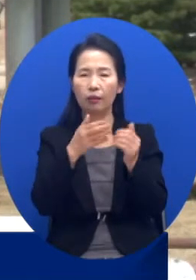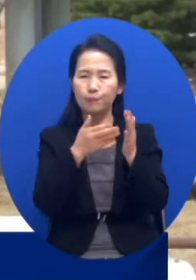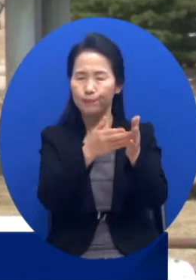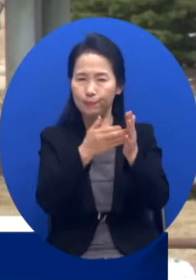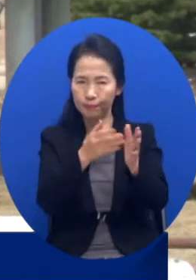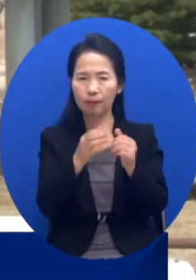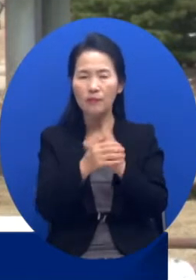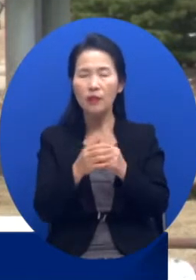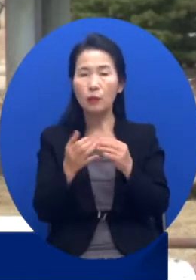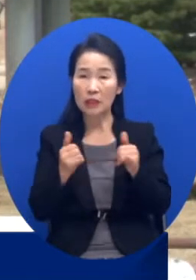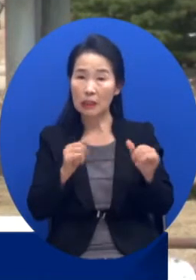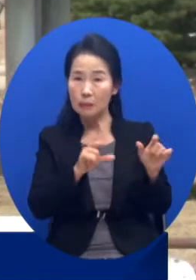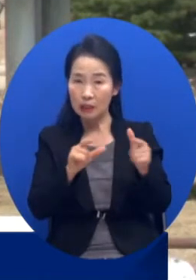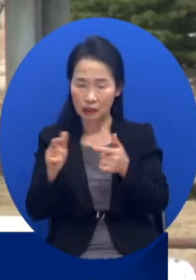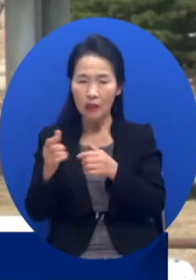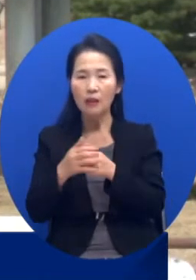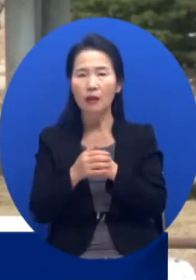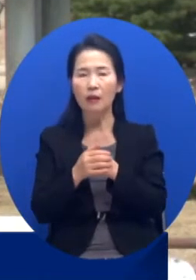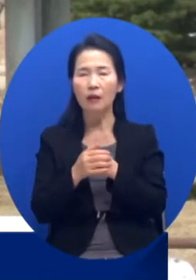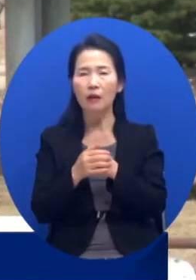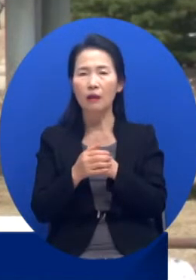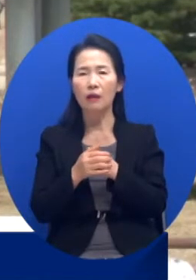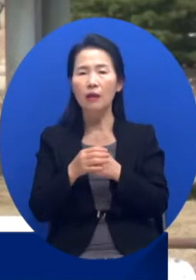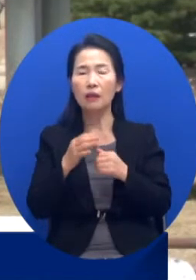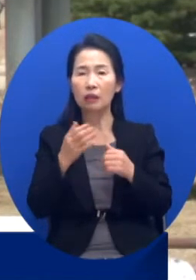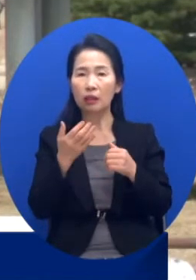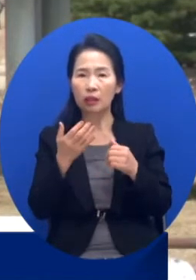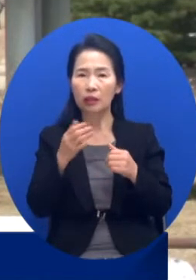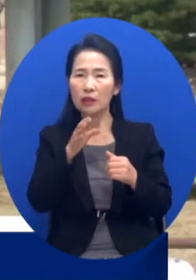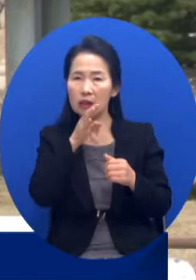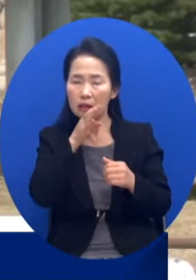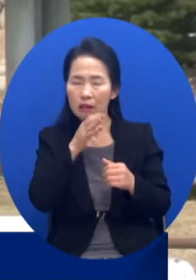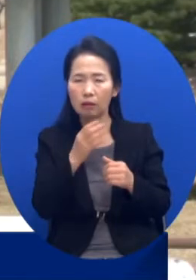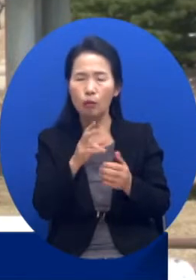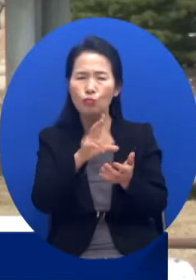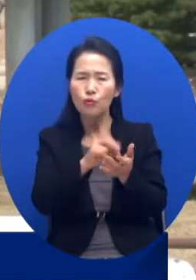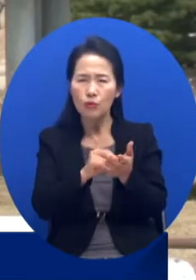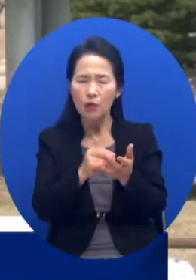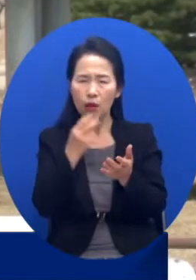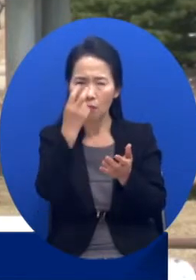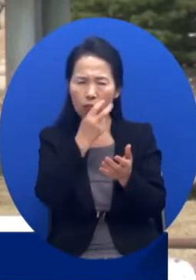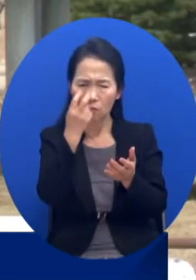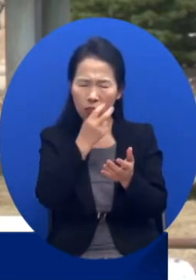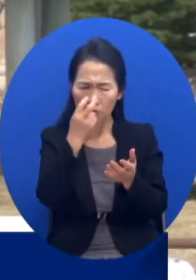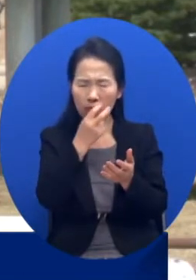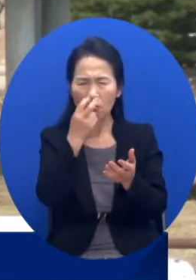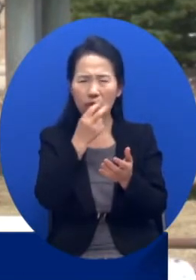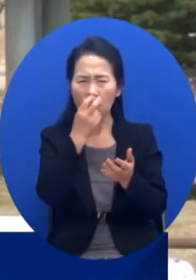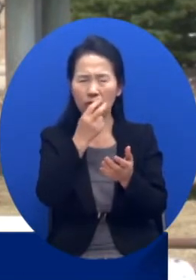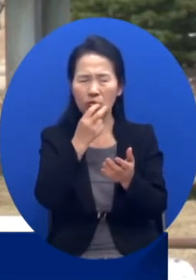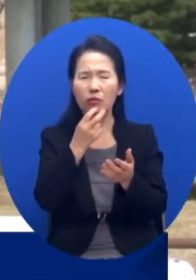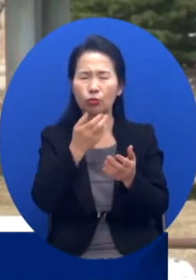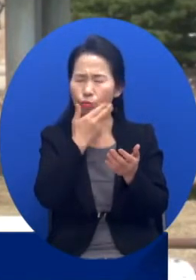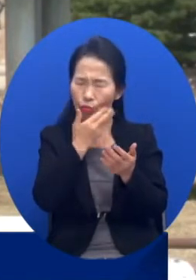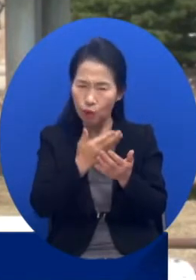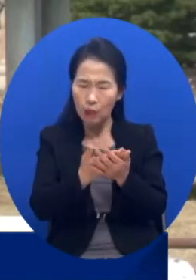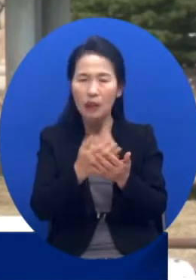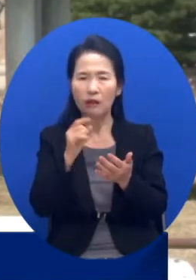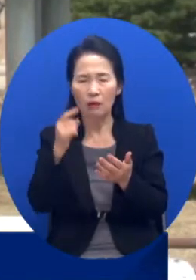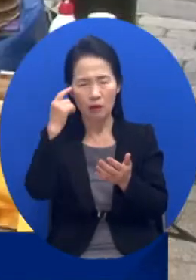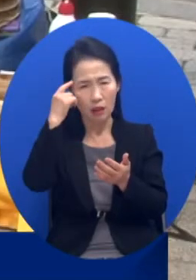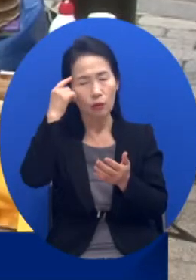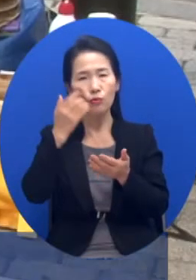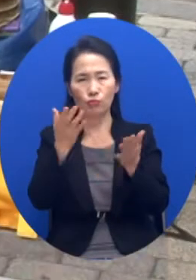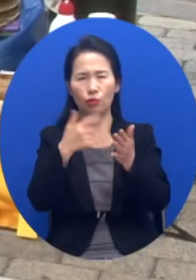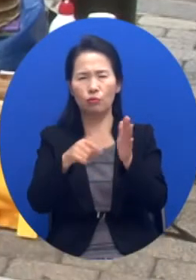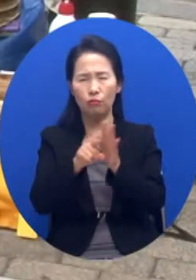또 시민들에게 이 진상 규명의 중요성을 다시 한번 일깨우는 의미에서 단식에 참여하고